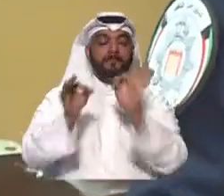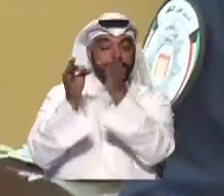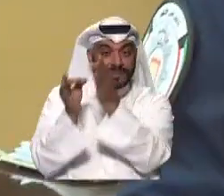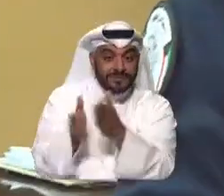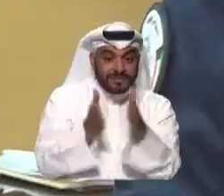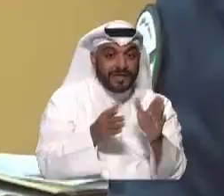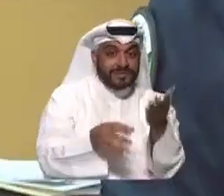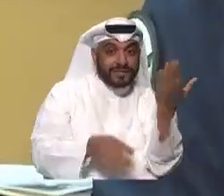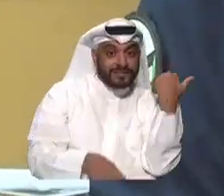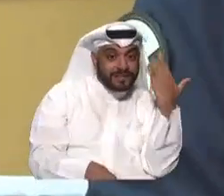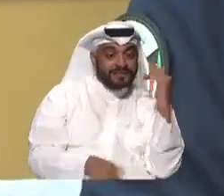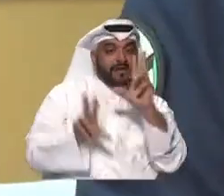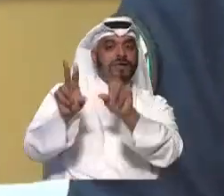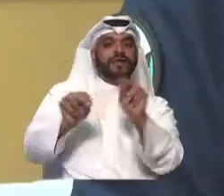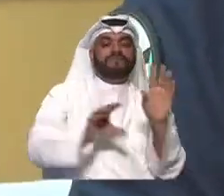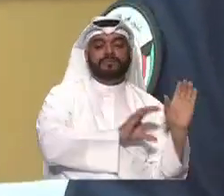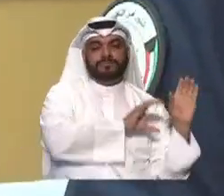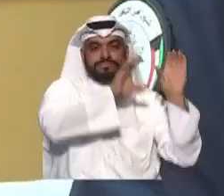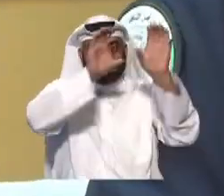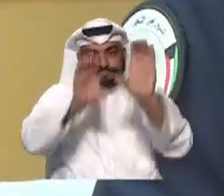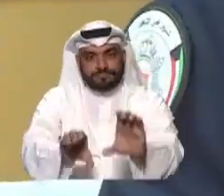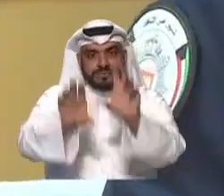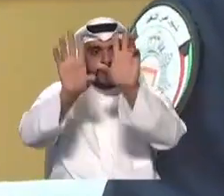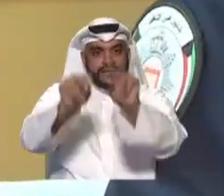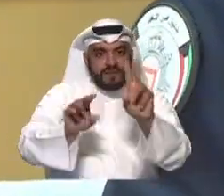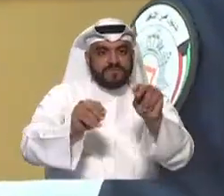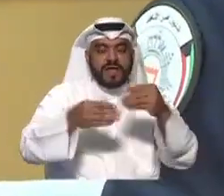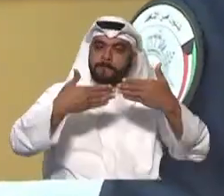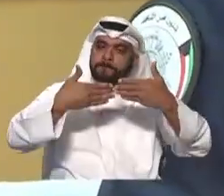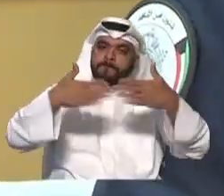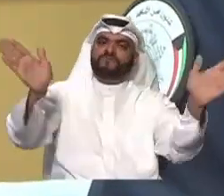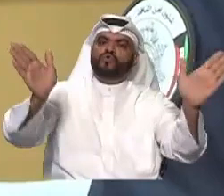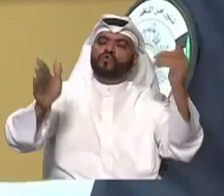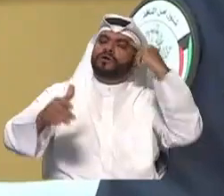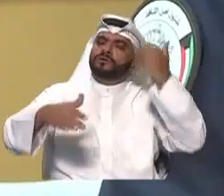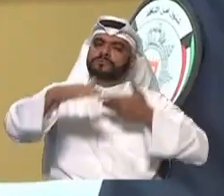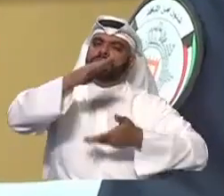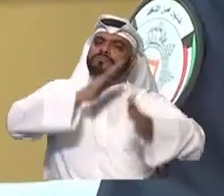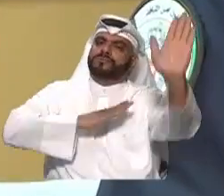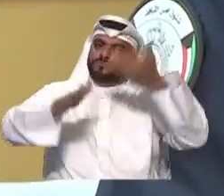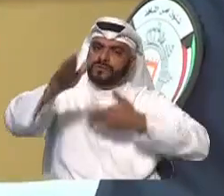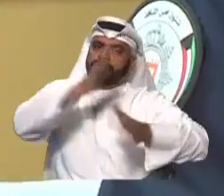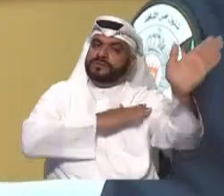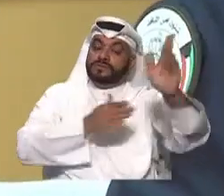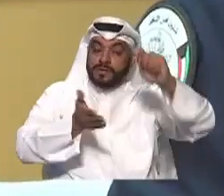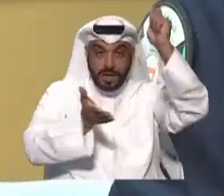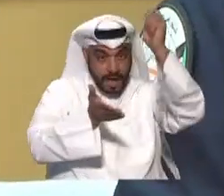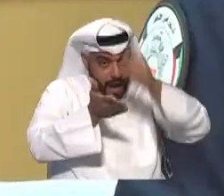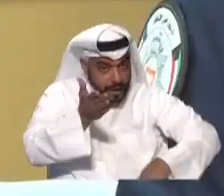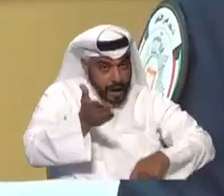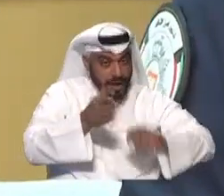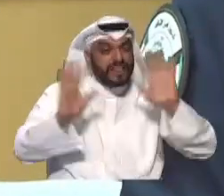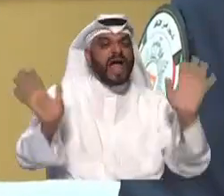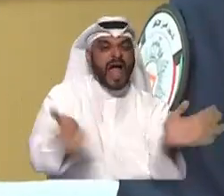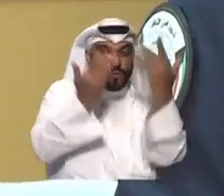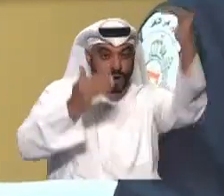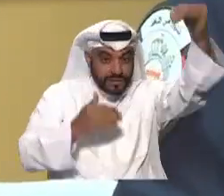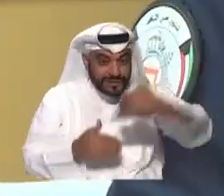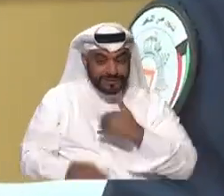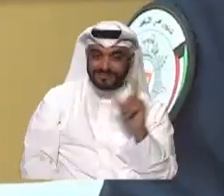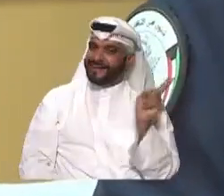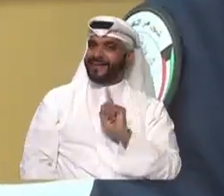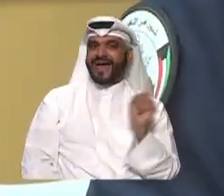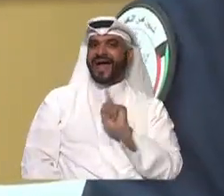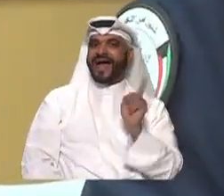متبعه بالسابق موجوده لحد الان. الخروج مفتوح 24 ساعه، القرارات والشروط اللي موجوده لا